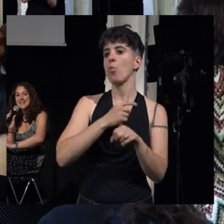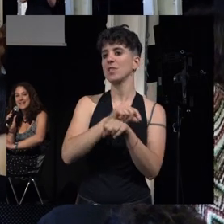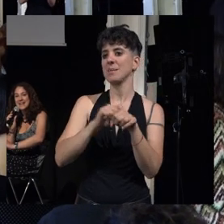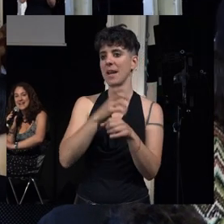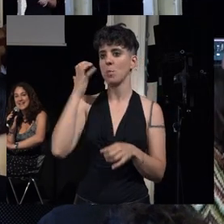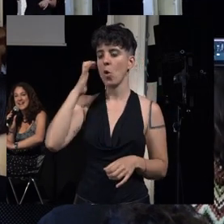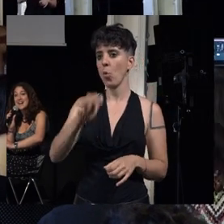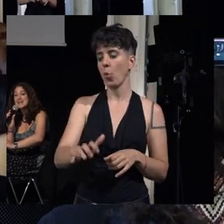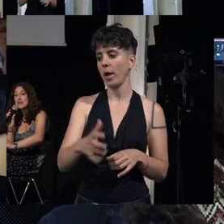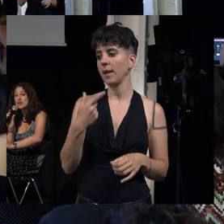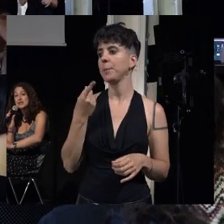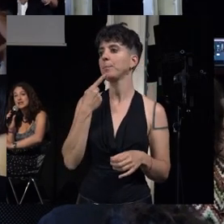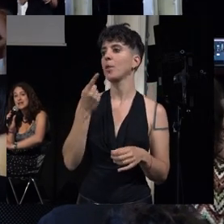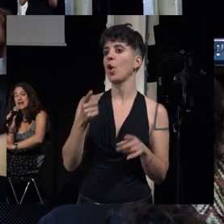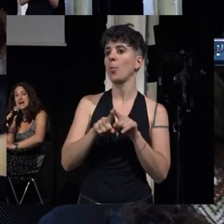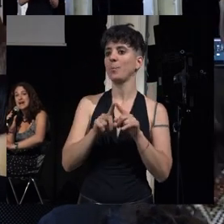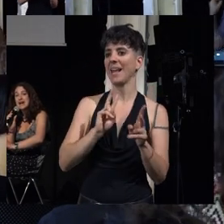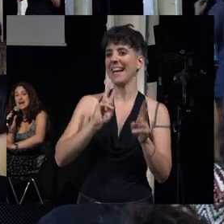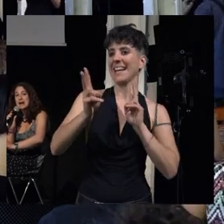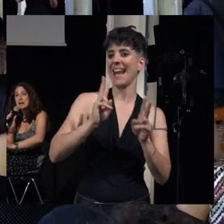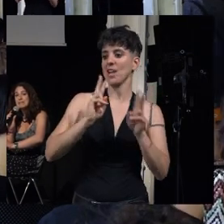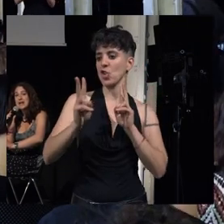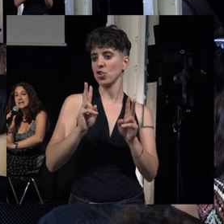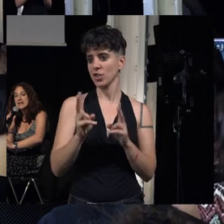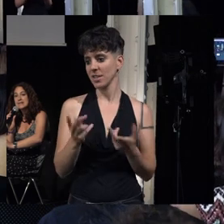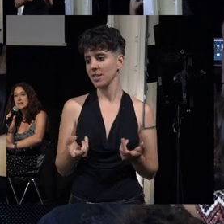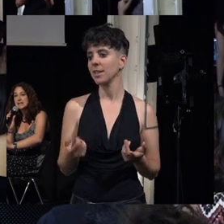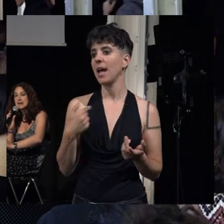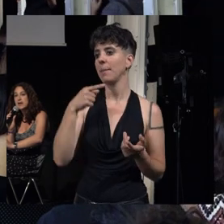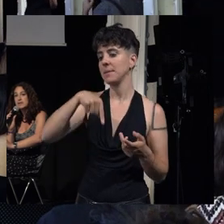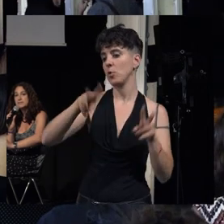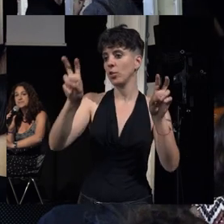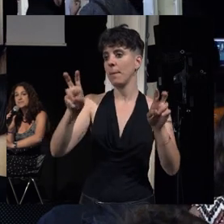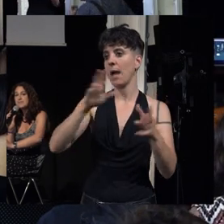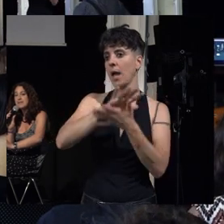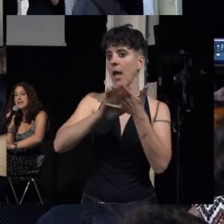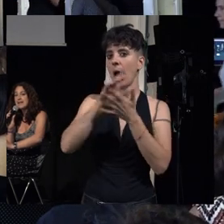aquesta part de reaccions al tema que estem tractant avui.